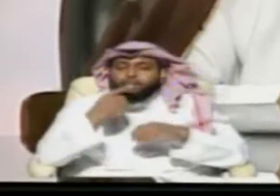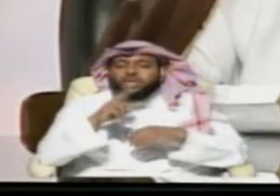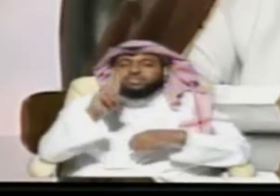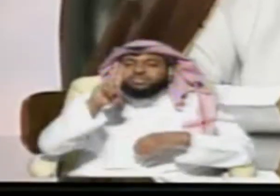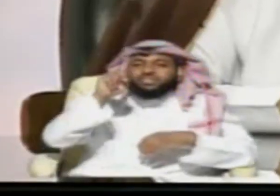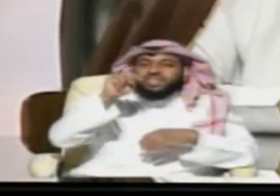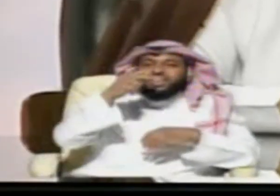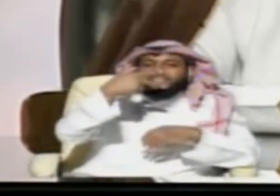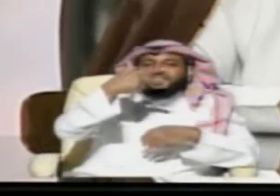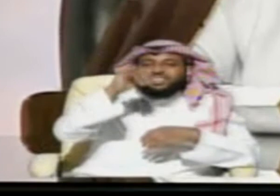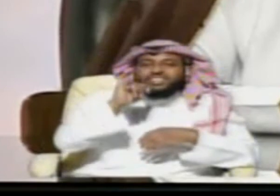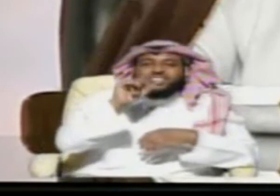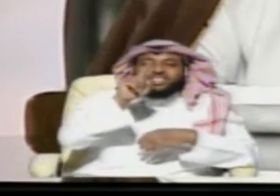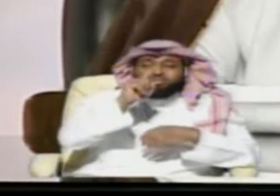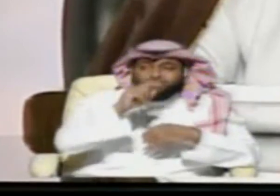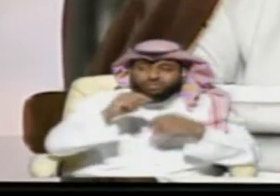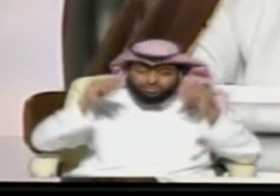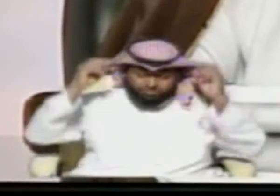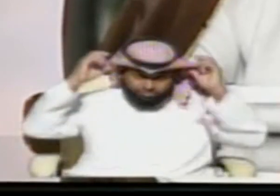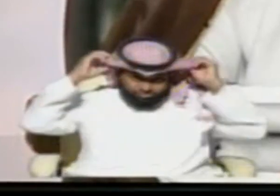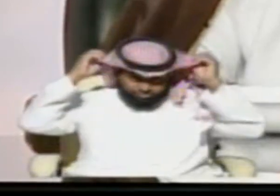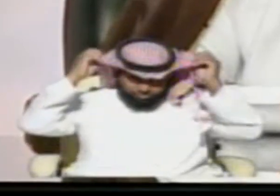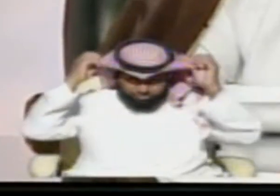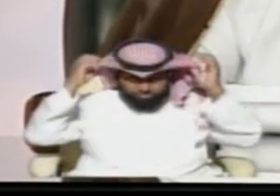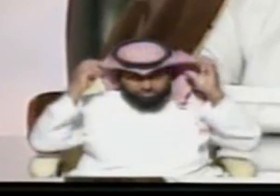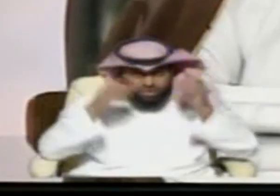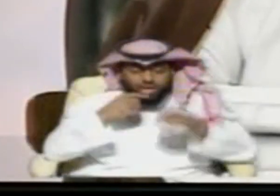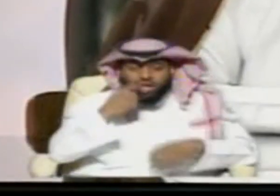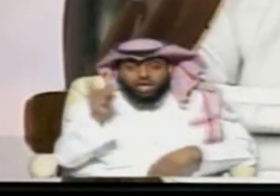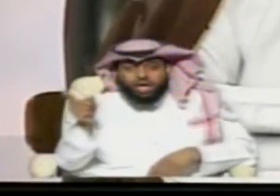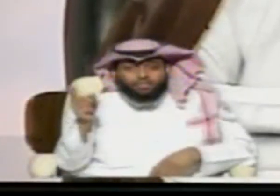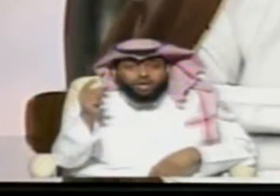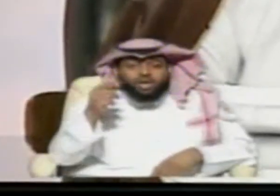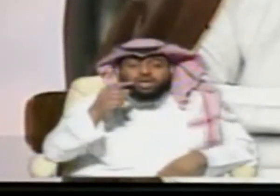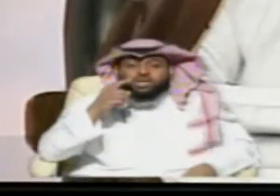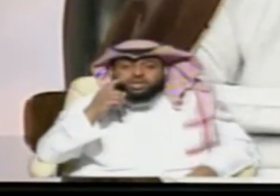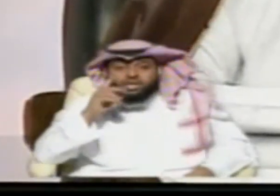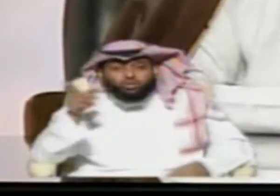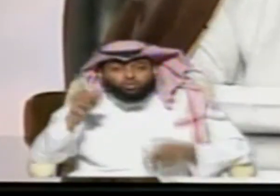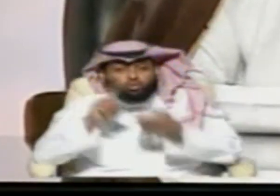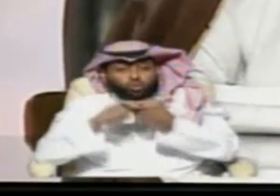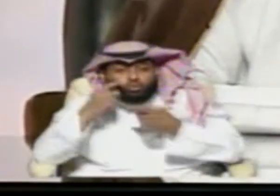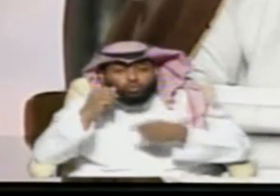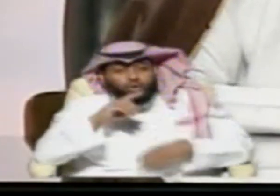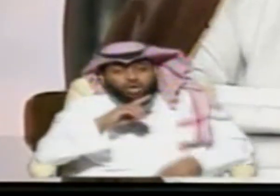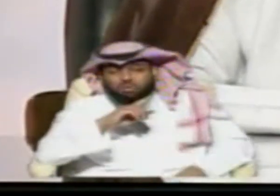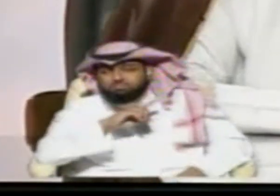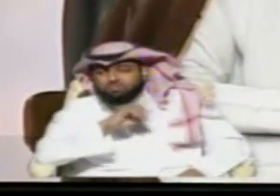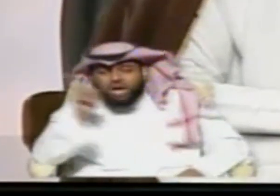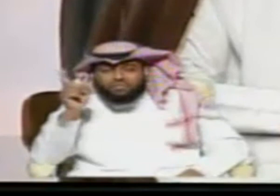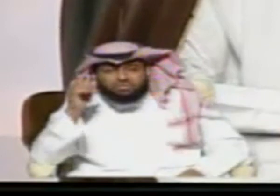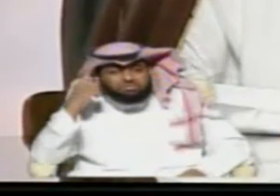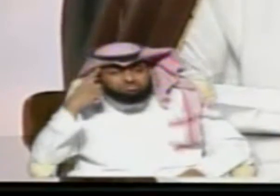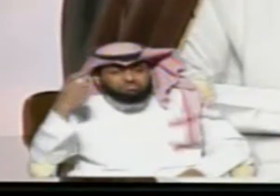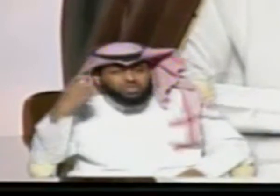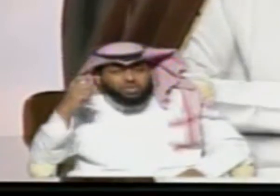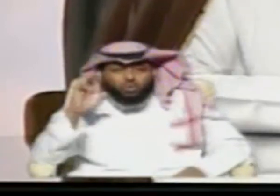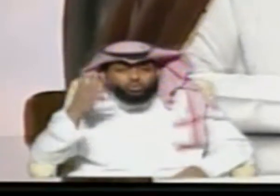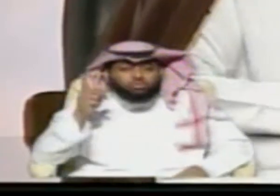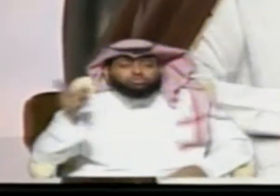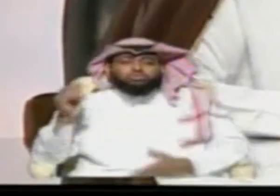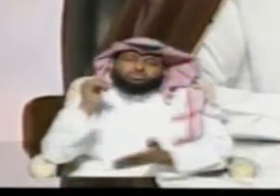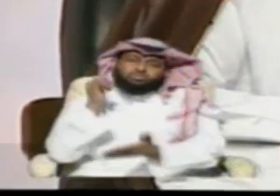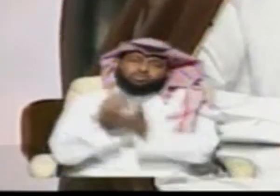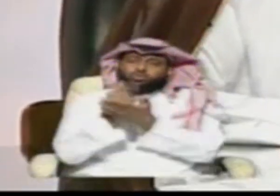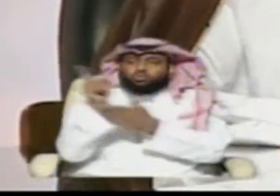والحث. لكن إذا أبى فمن أبى فيتحمل مسؤولية